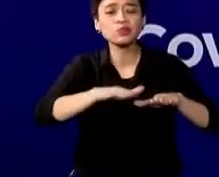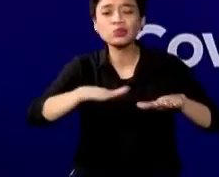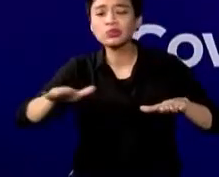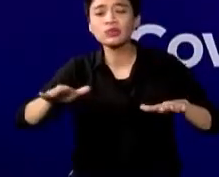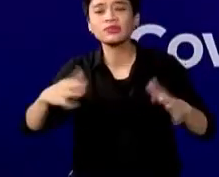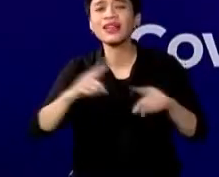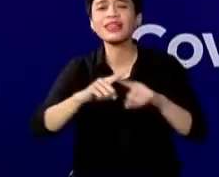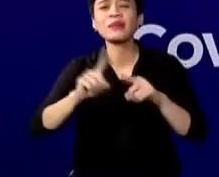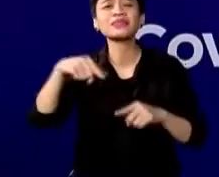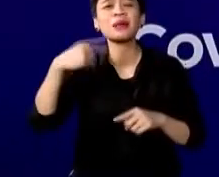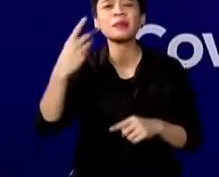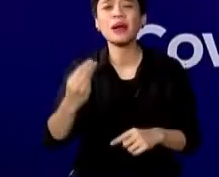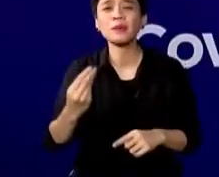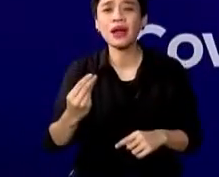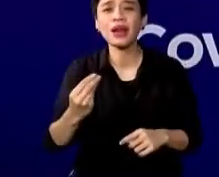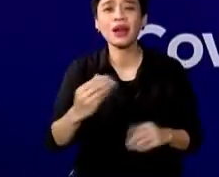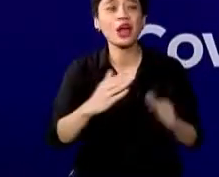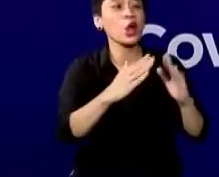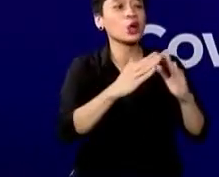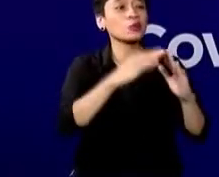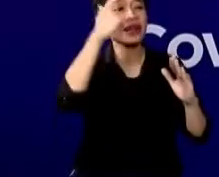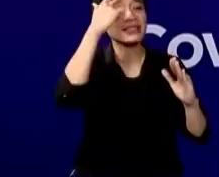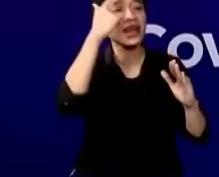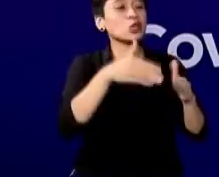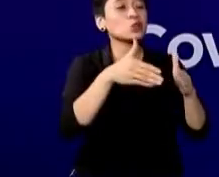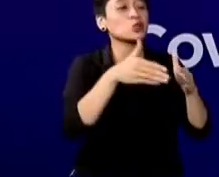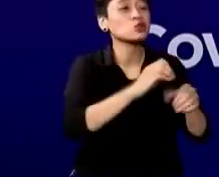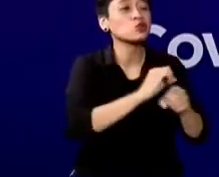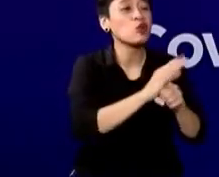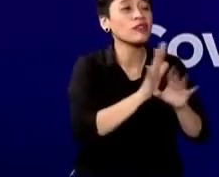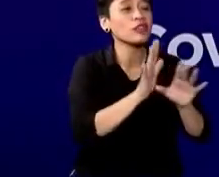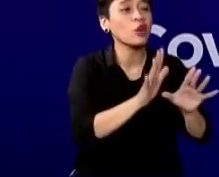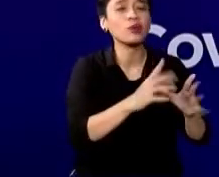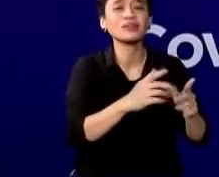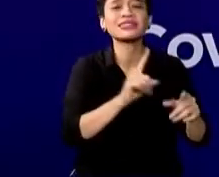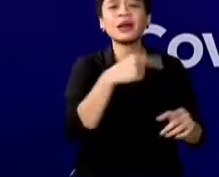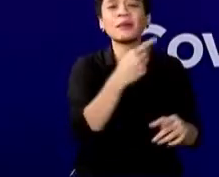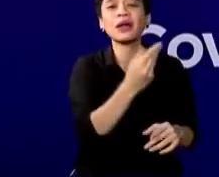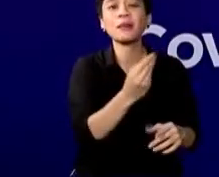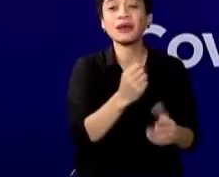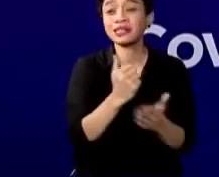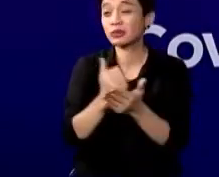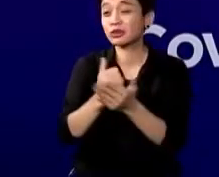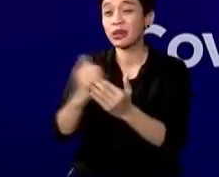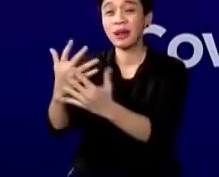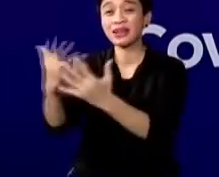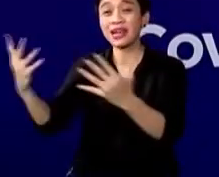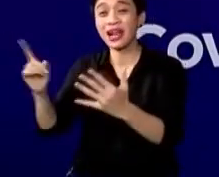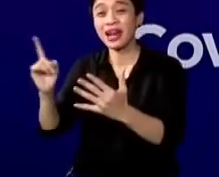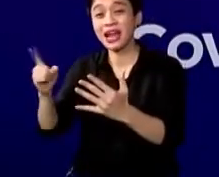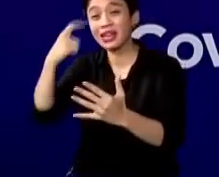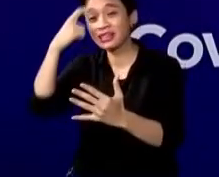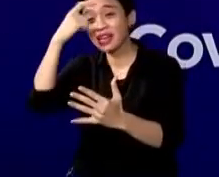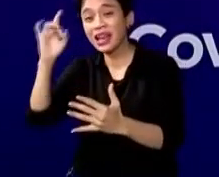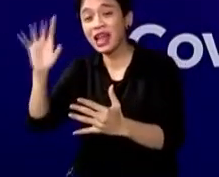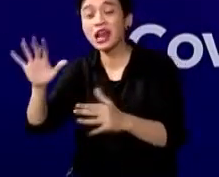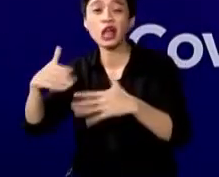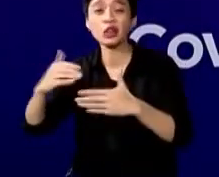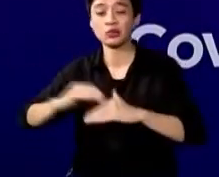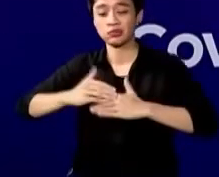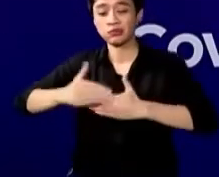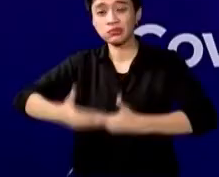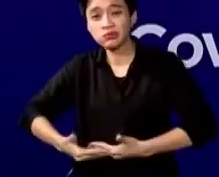covid padahal masyarakat kita masih ada yang sakit karena penyakit non covid oleh karena misalnya mau melahirkan kena